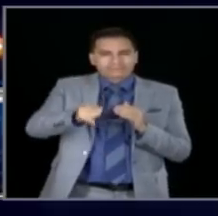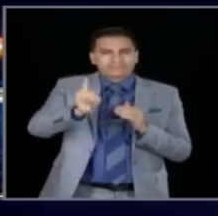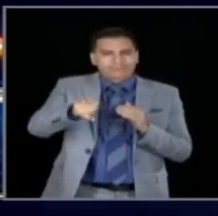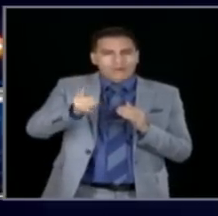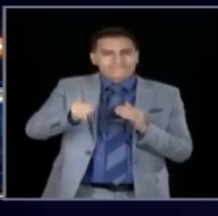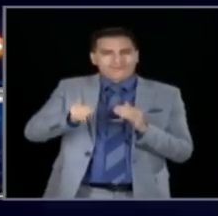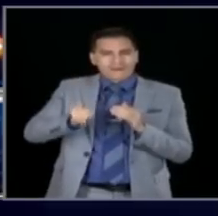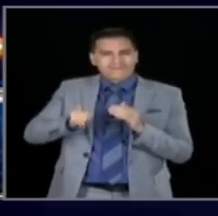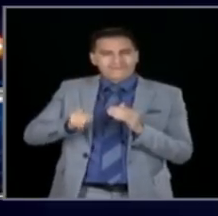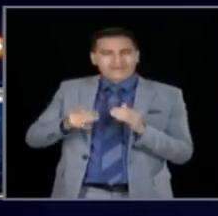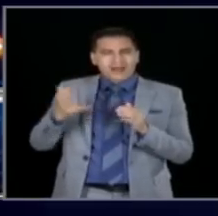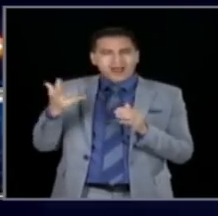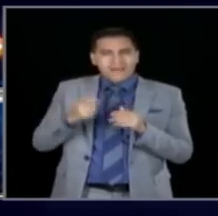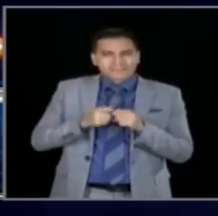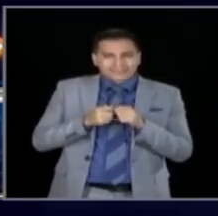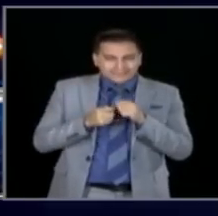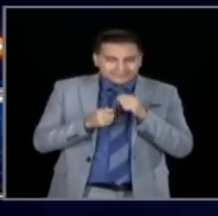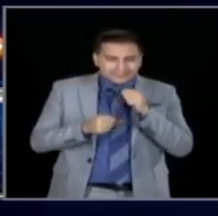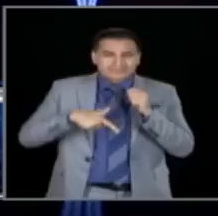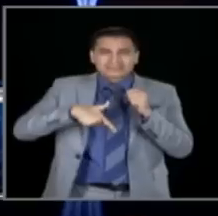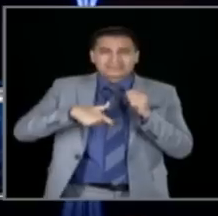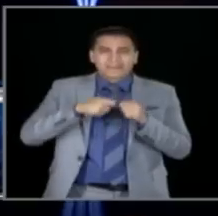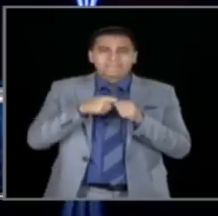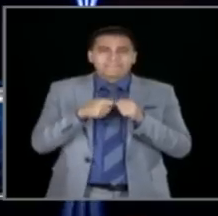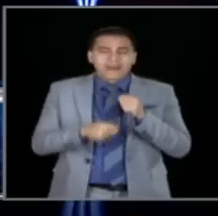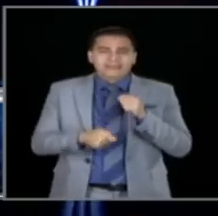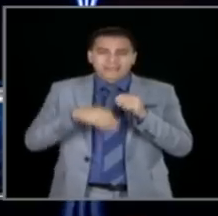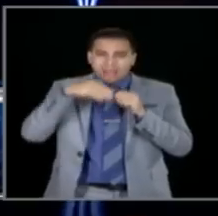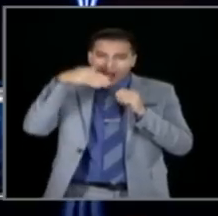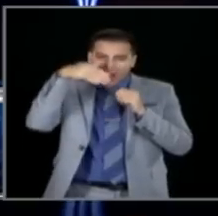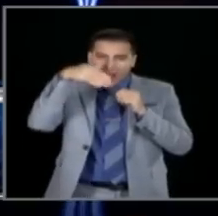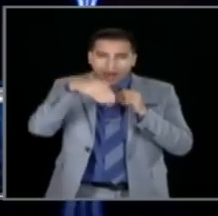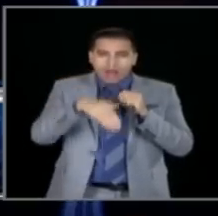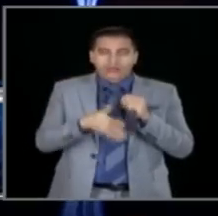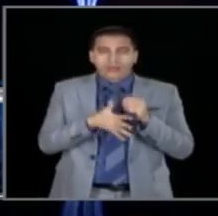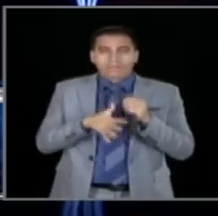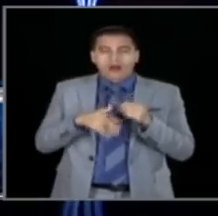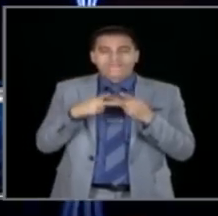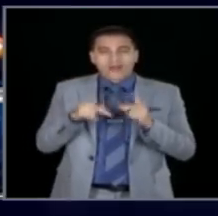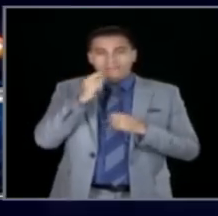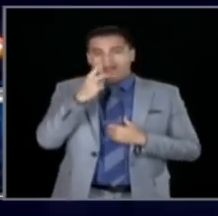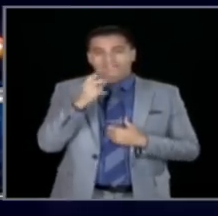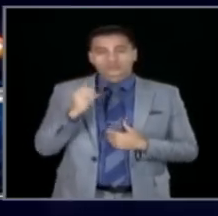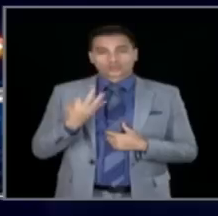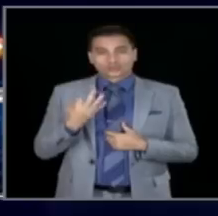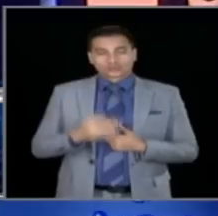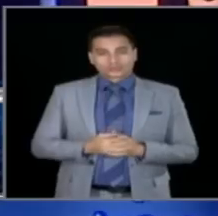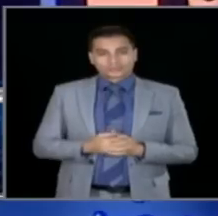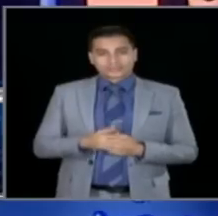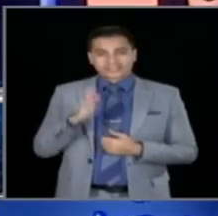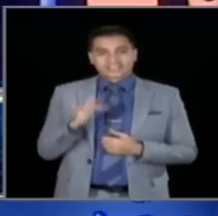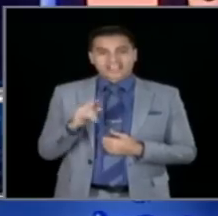من 60 متر تحت الماء، تم افتتاحه 2013. سيف